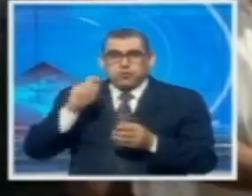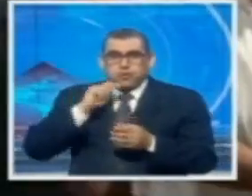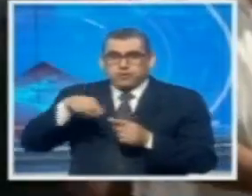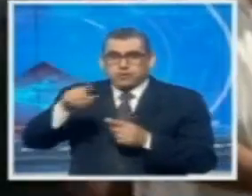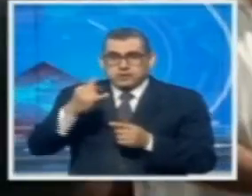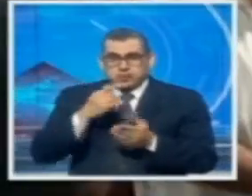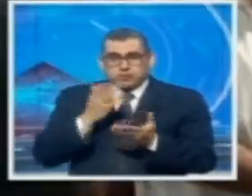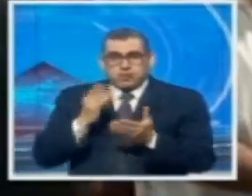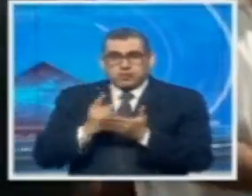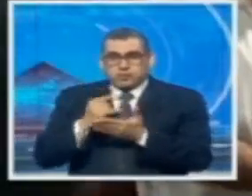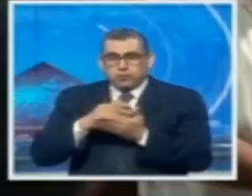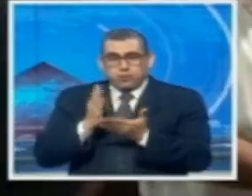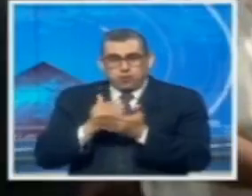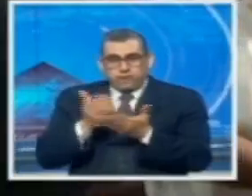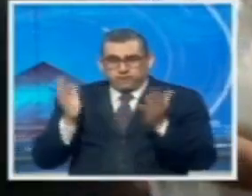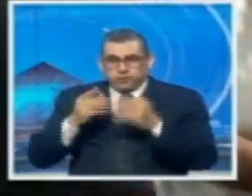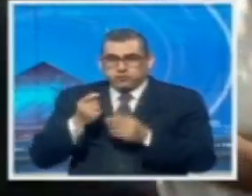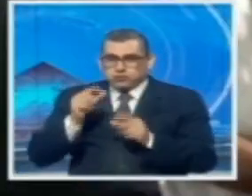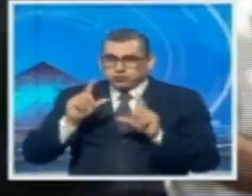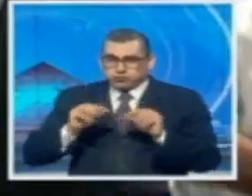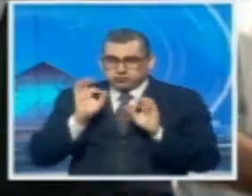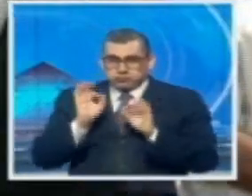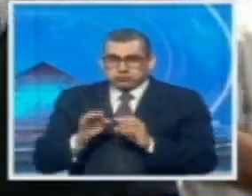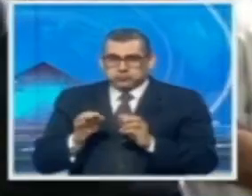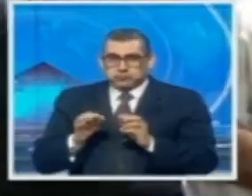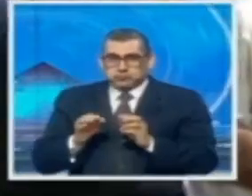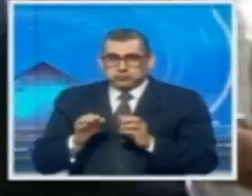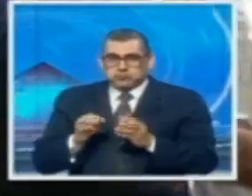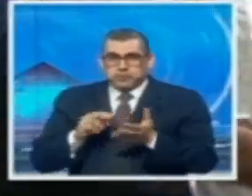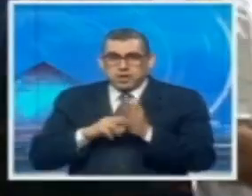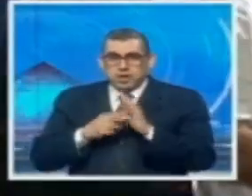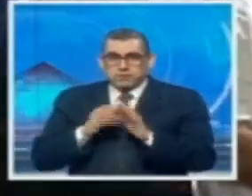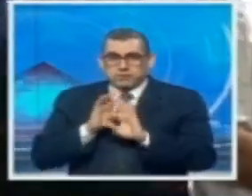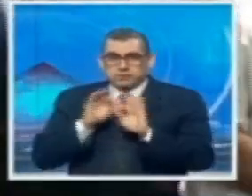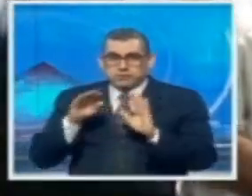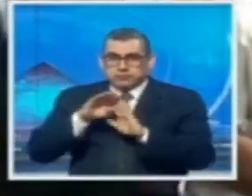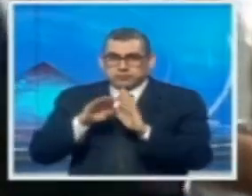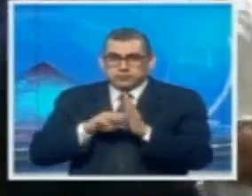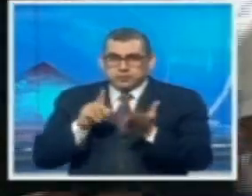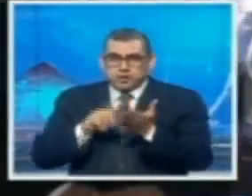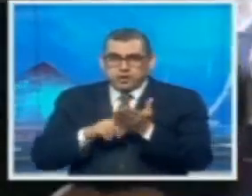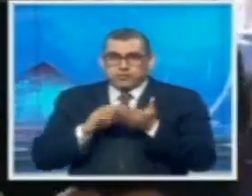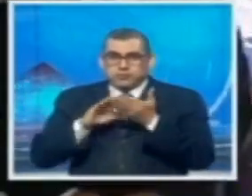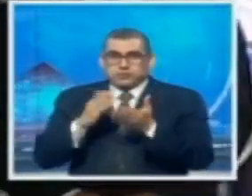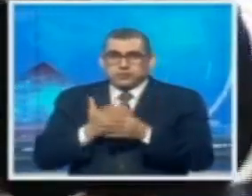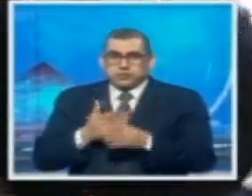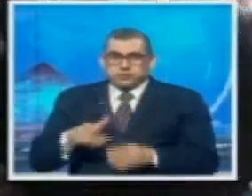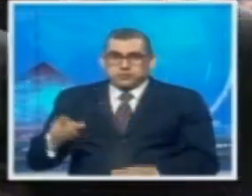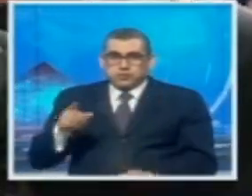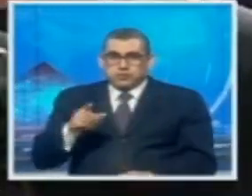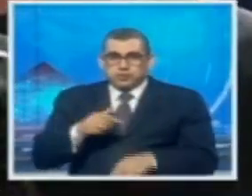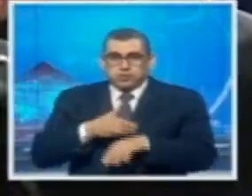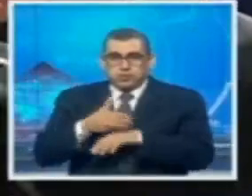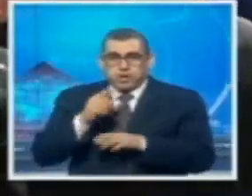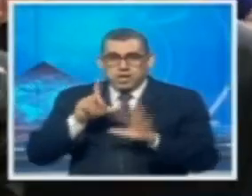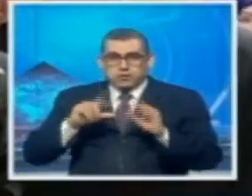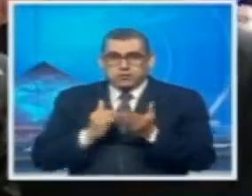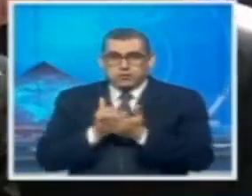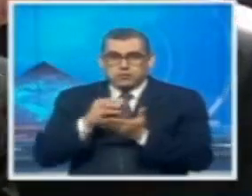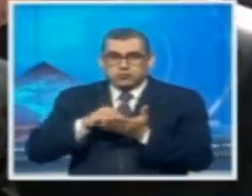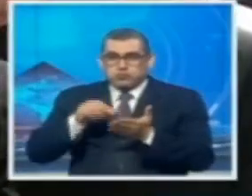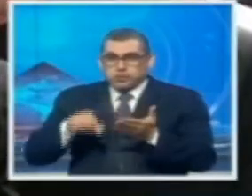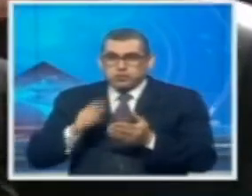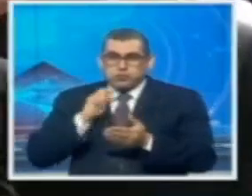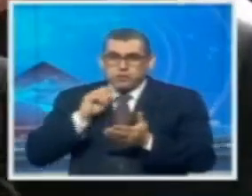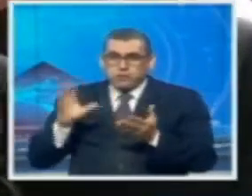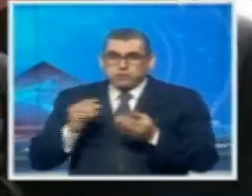بخدمة راقية وبسعر منافس. حاجة إيجابية تعرفتها النهاردة أول لما دخلت مصر قالوا إن الأسبوع الأول مجانا لكل أهالي